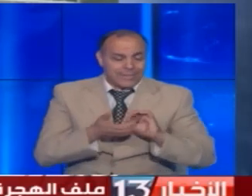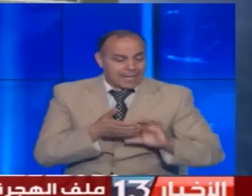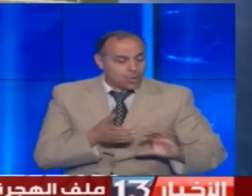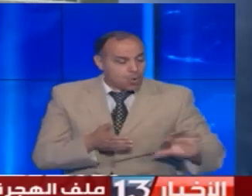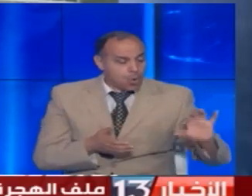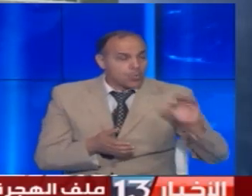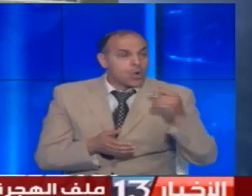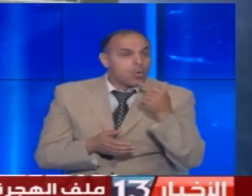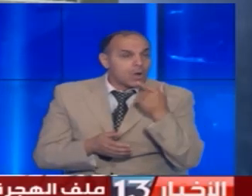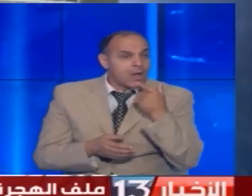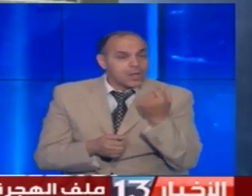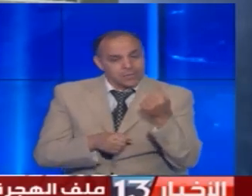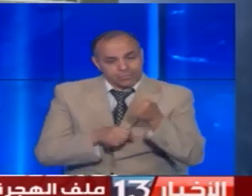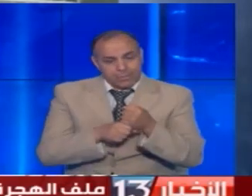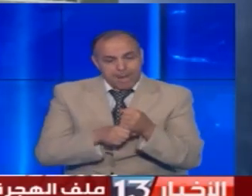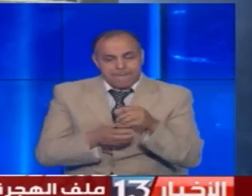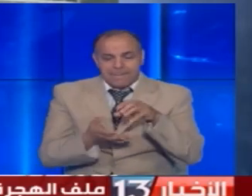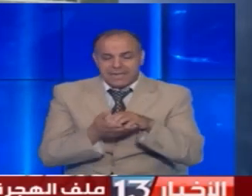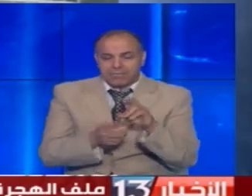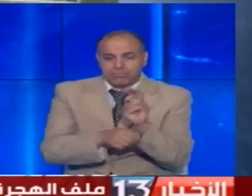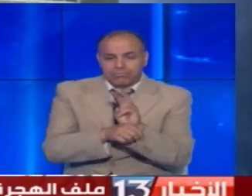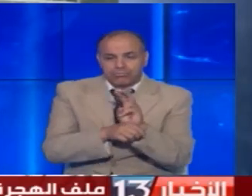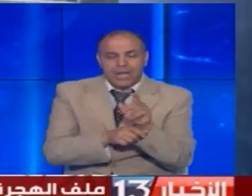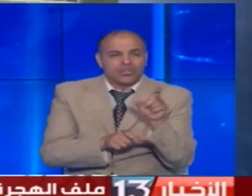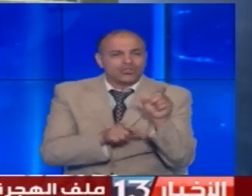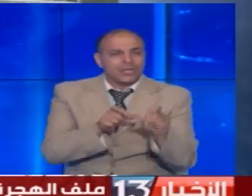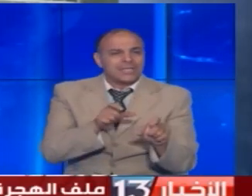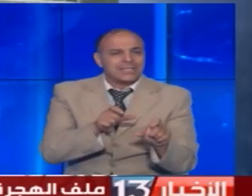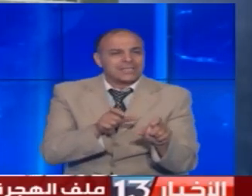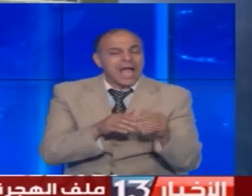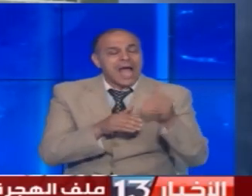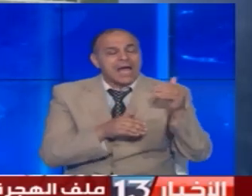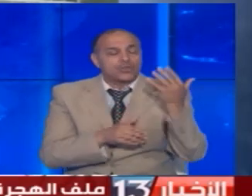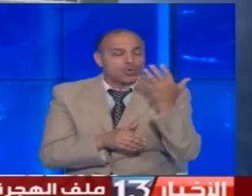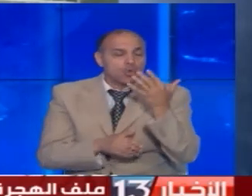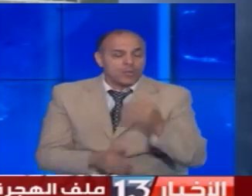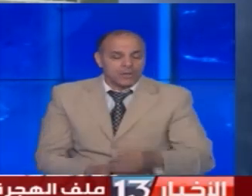الأوروبي إلى إنشاء مراكز فحص للمهاجرين خارج أوروبا.